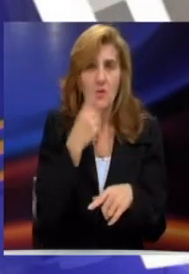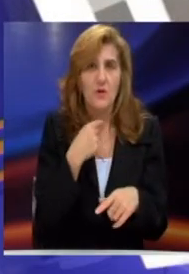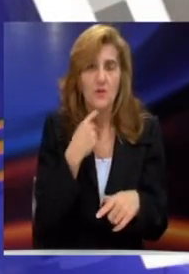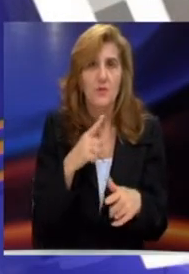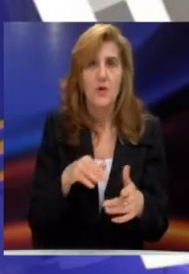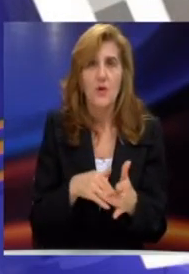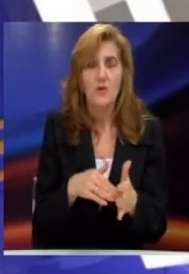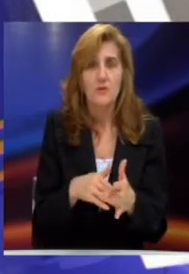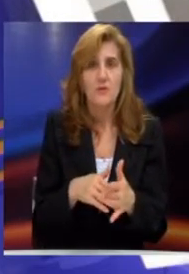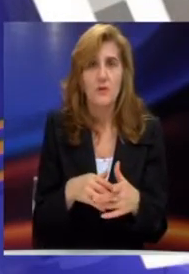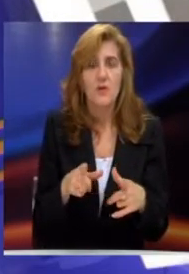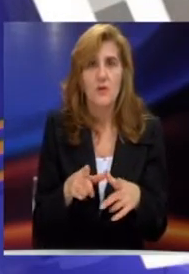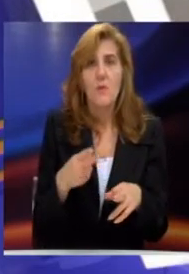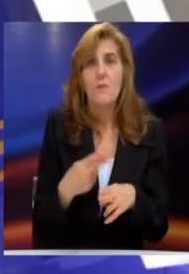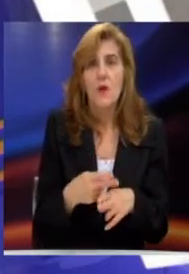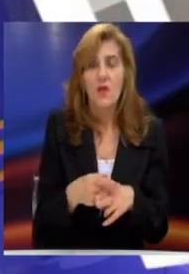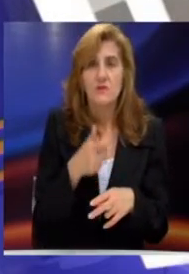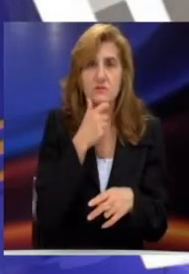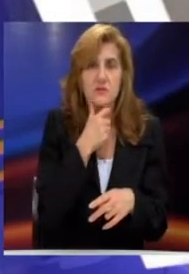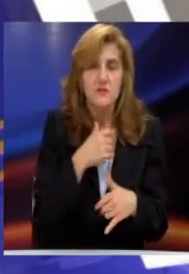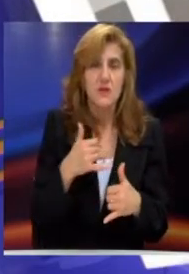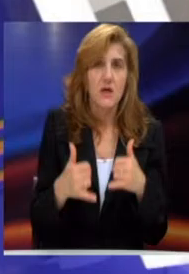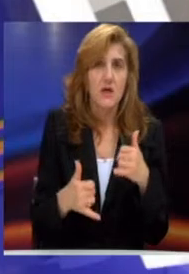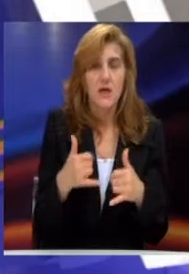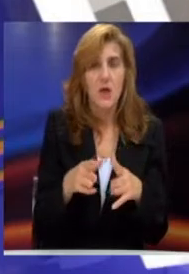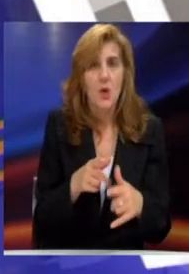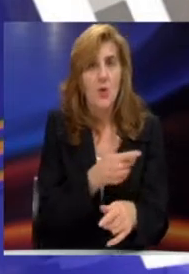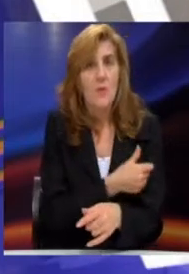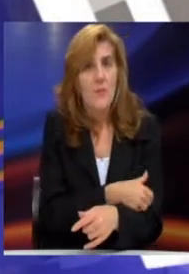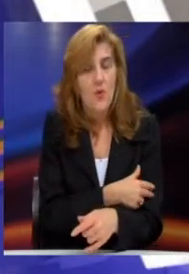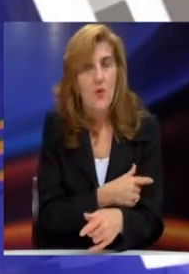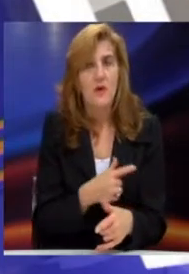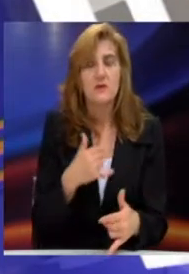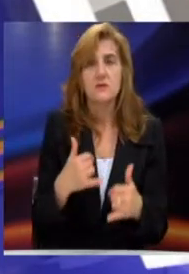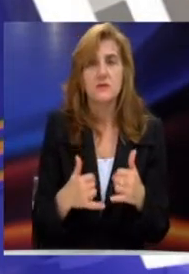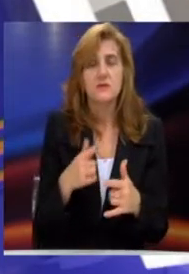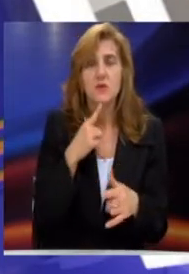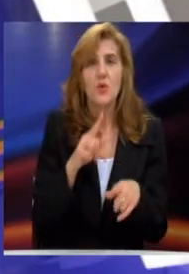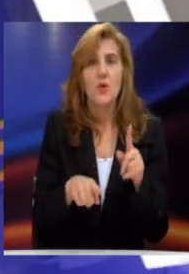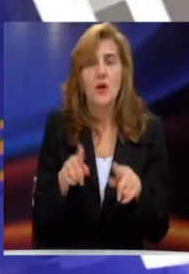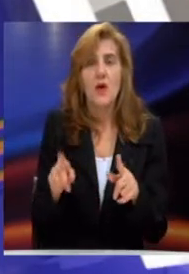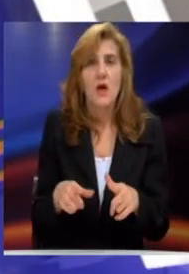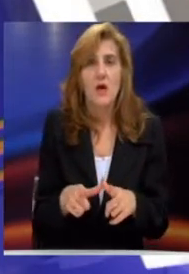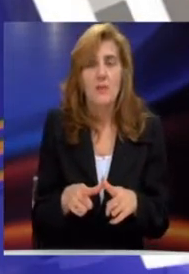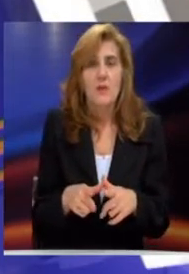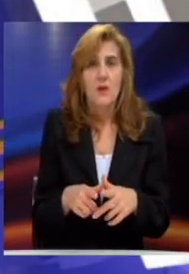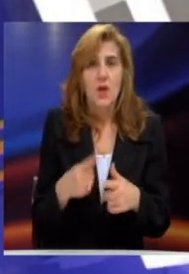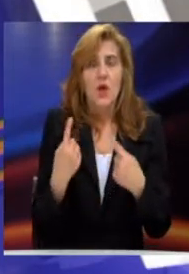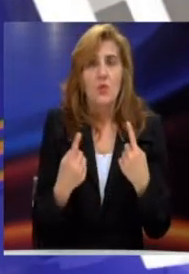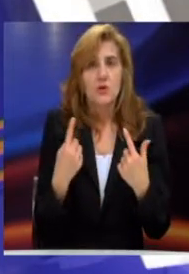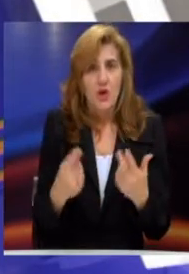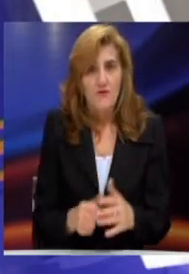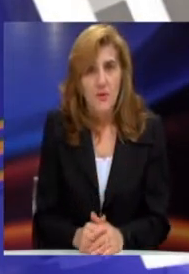koji su u potrebi, oni su osobama koji su bolesni ili u bolnici, ali u svakom slučaju u nekim